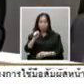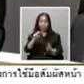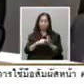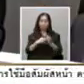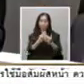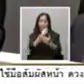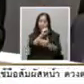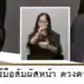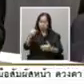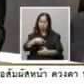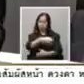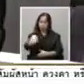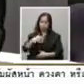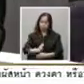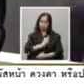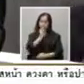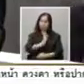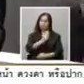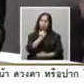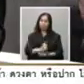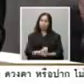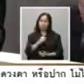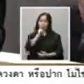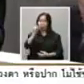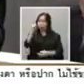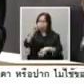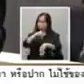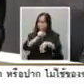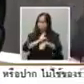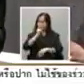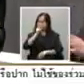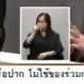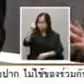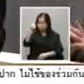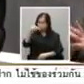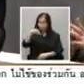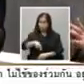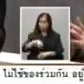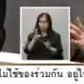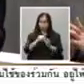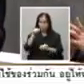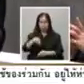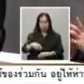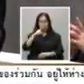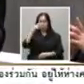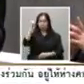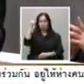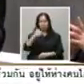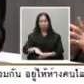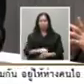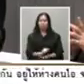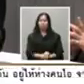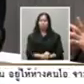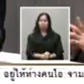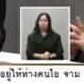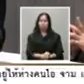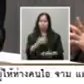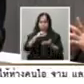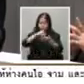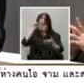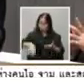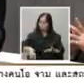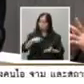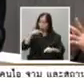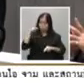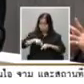ชนผู้ทรงเกียรตินะครับมาข่มขู่ประธานสภาในสภาอย่างที่นี่ไม่ได้ครับ ครับ ไม่ถอนคำพูดผมก็ไม่ย